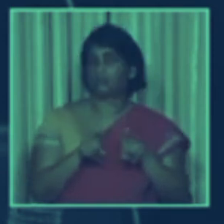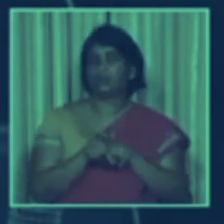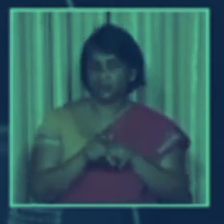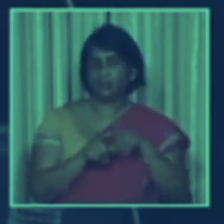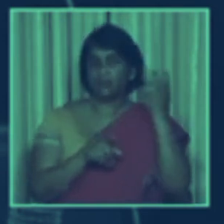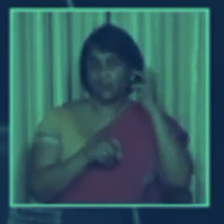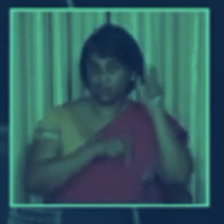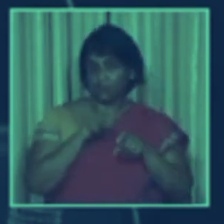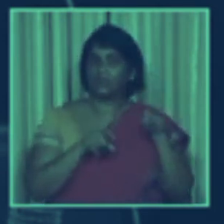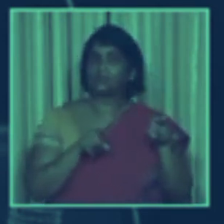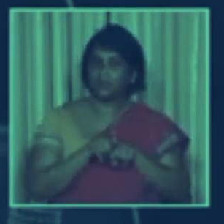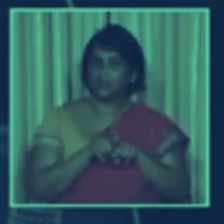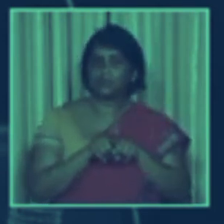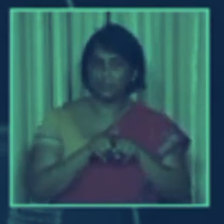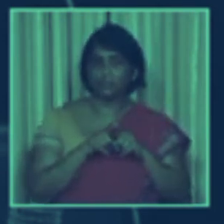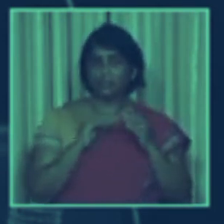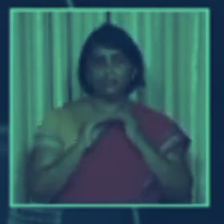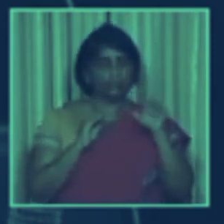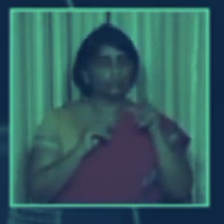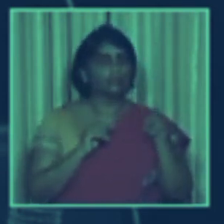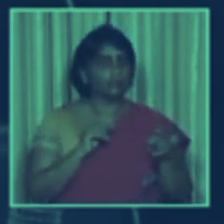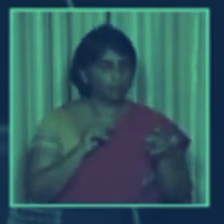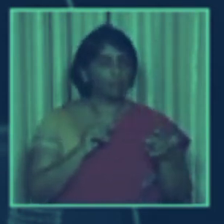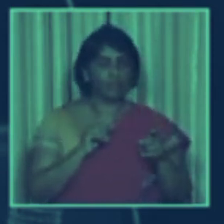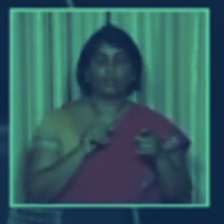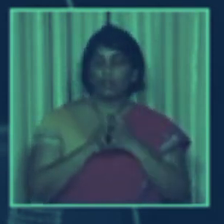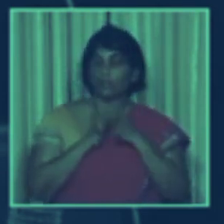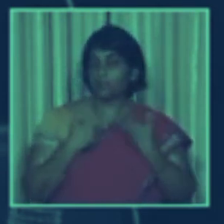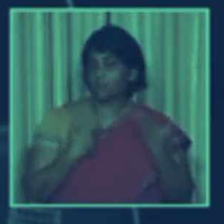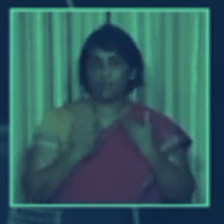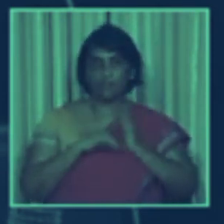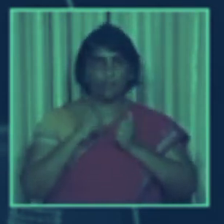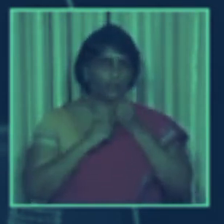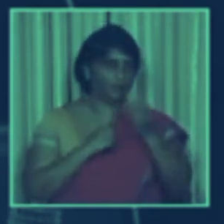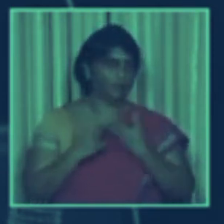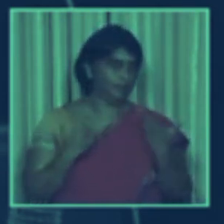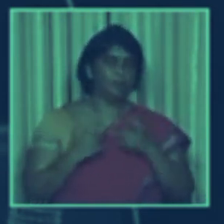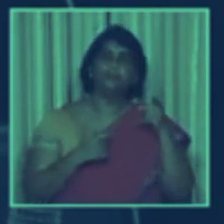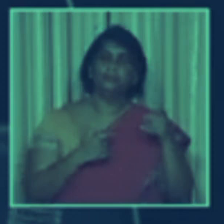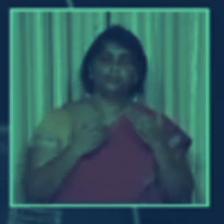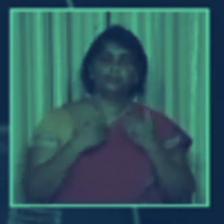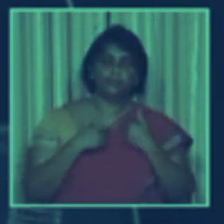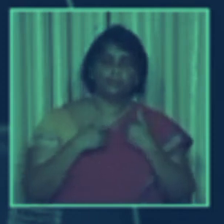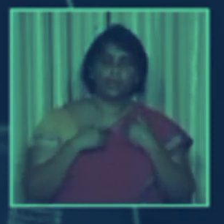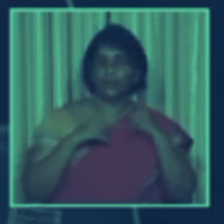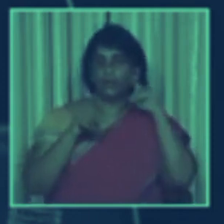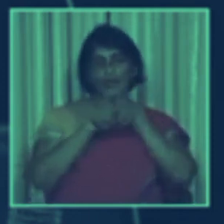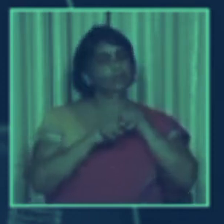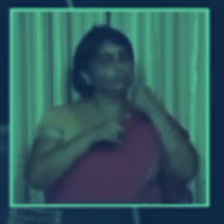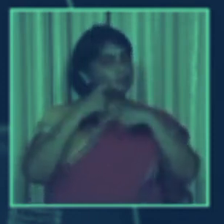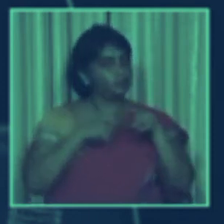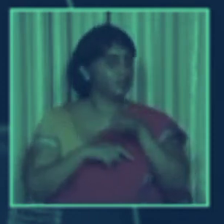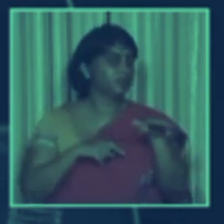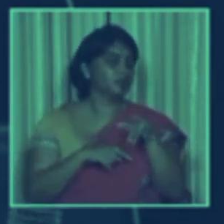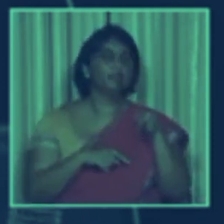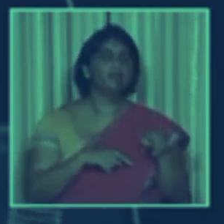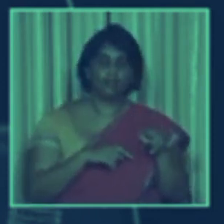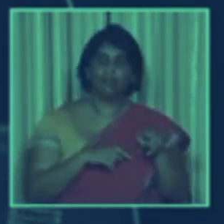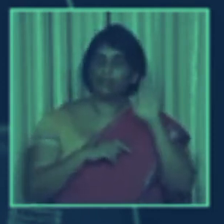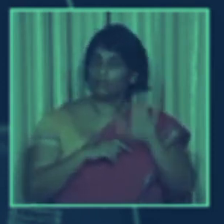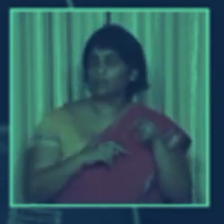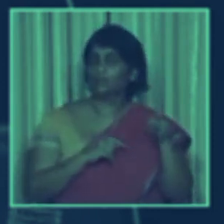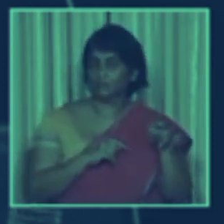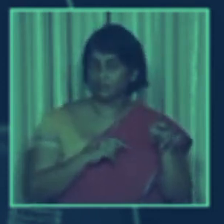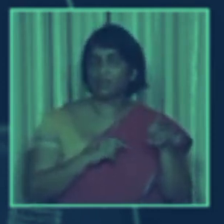கொண்டிருக்கிறார்கள். எங்களுடைய மசிதை கூட அவர்களுடைய எல்லைக்குள்ளே வைத்துக் கொண்டு அவர்கள் இவ்வாறு செய்வது பொருத்தமல்ல. எப்பொழுதும் பாலஸ்தீனத்துக்கு வெற்றி